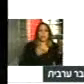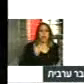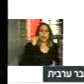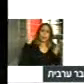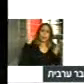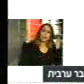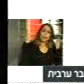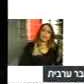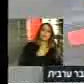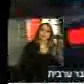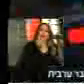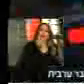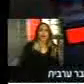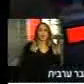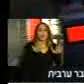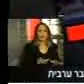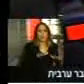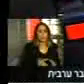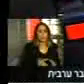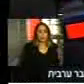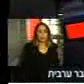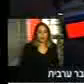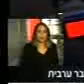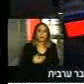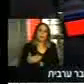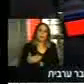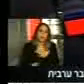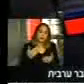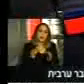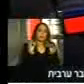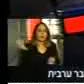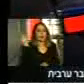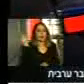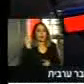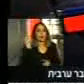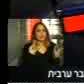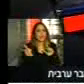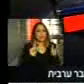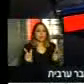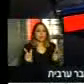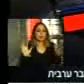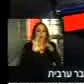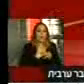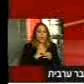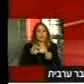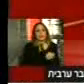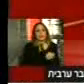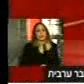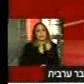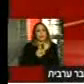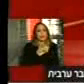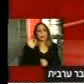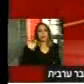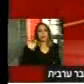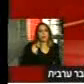שלו. לימים הוא התחיל ללמוד בטקסס, ושם הוא התחבר לחבורה של סטודנטים סעודים. הוא התאהב